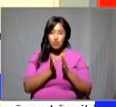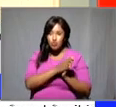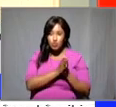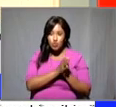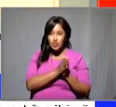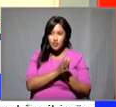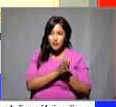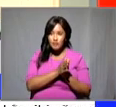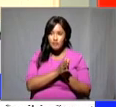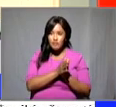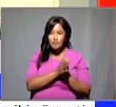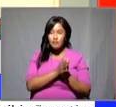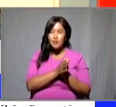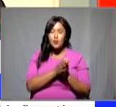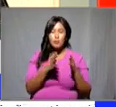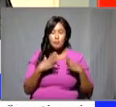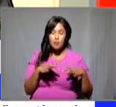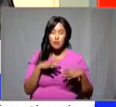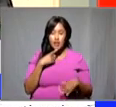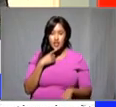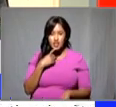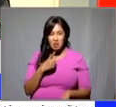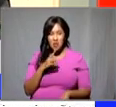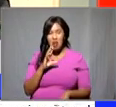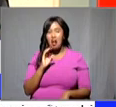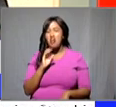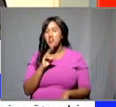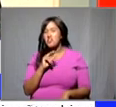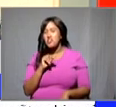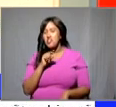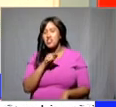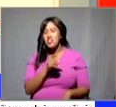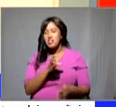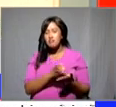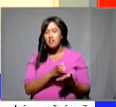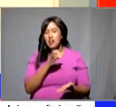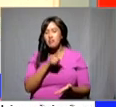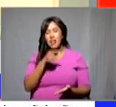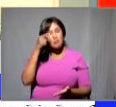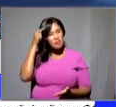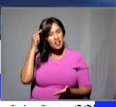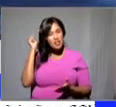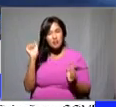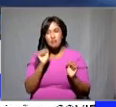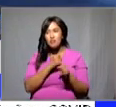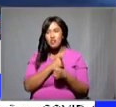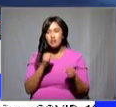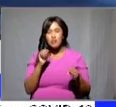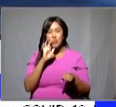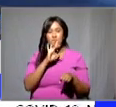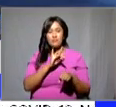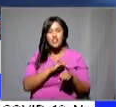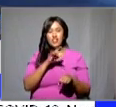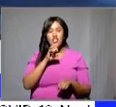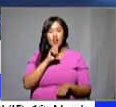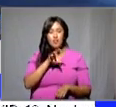ile hali ya tosina tabule. Marauga, gikonda giki keiro uri. Giki getige digitone COVID.